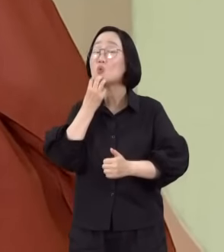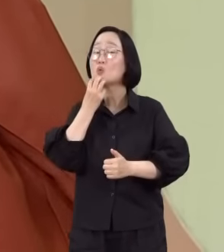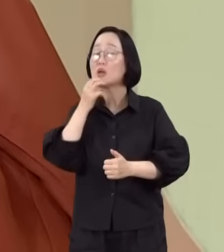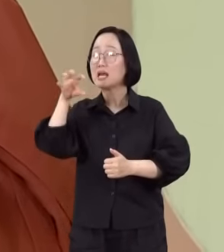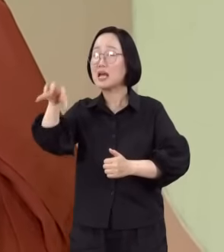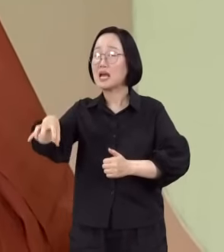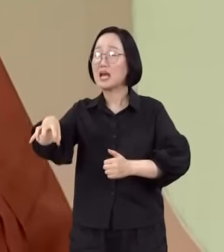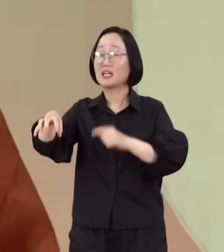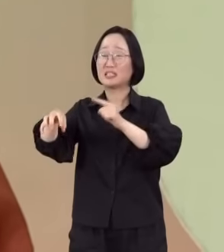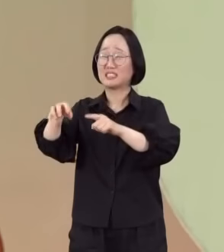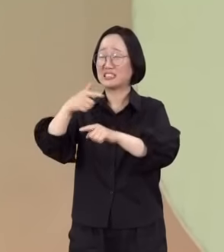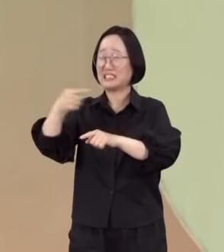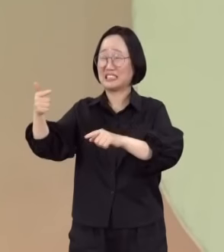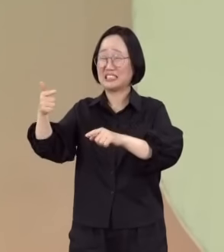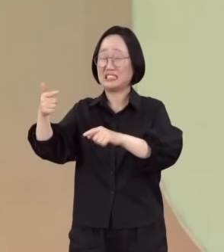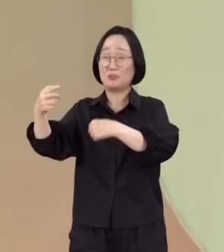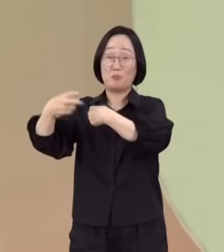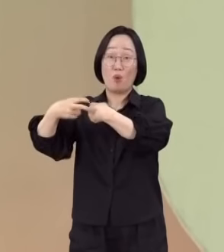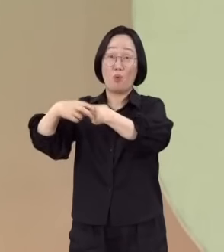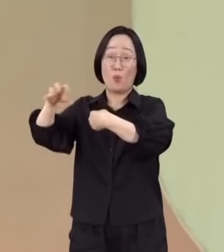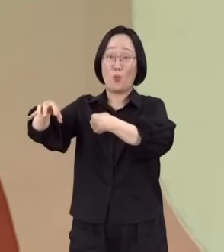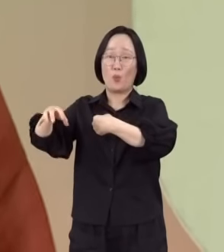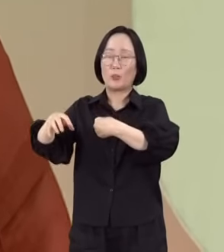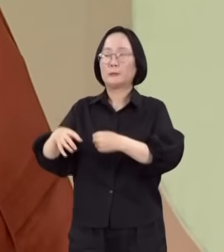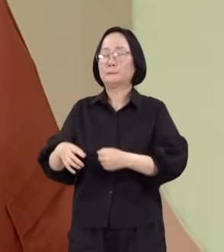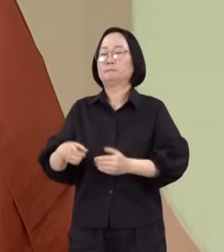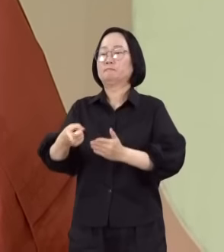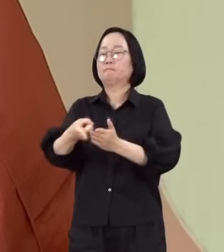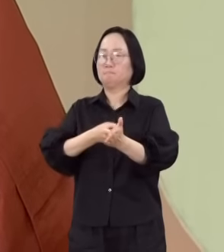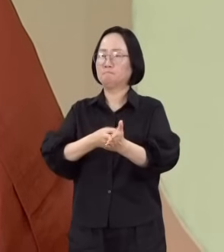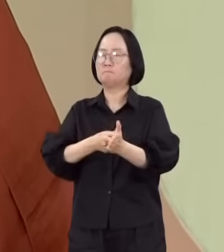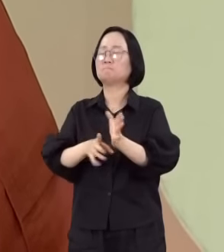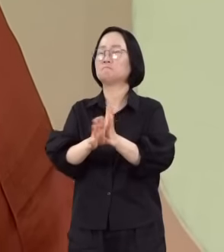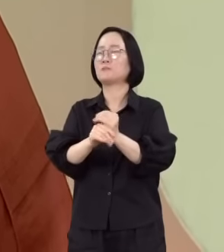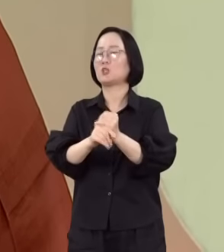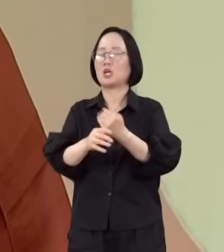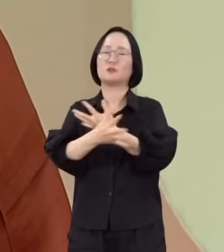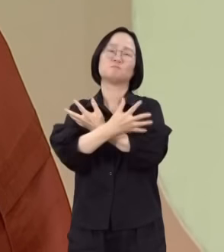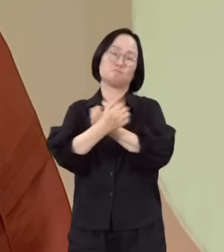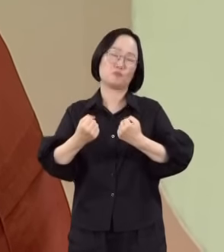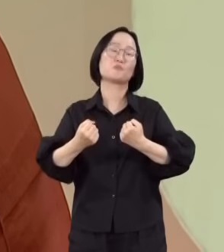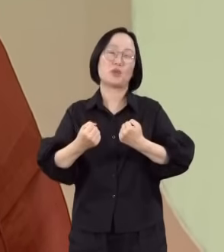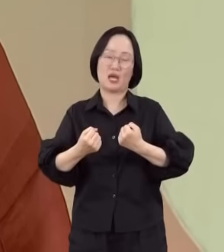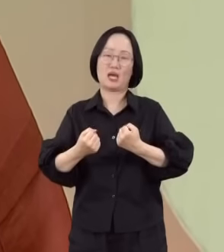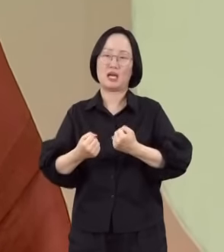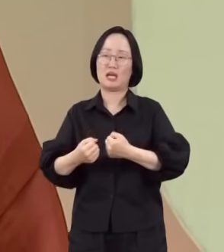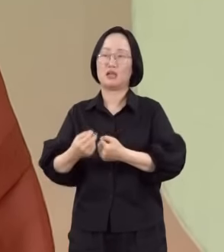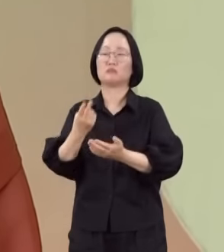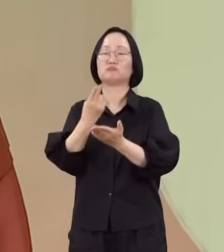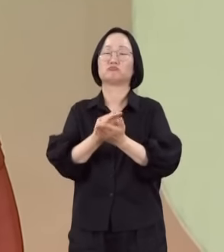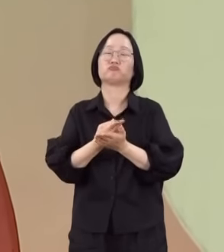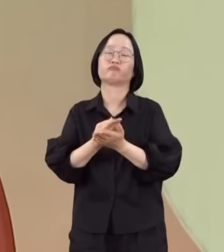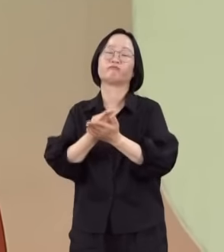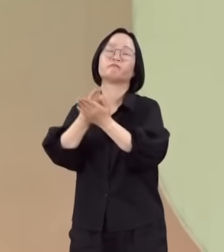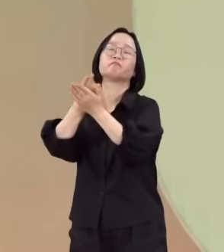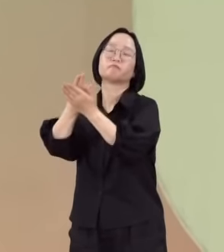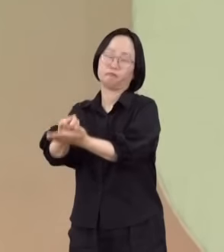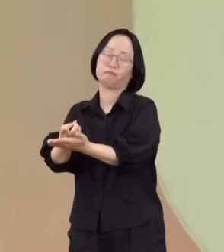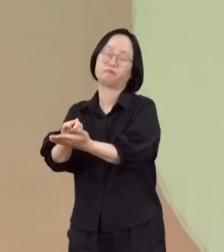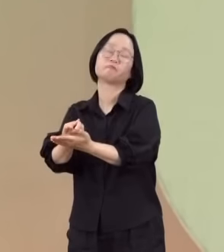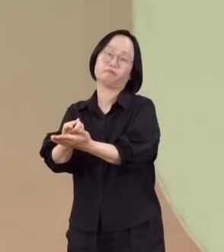날짜를 잡고 입원을 해서 병원에 이제 2번을 해가지고 2번 실에서